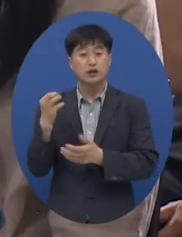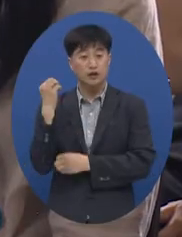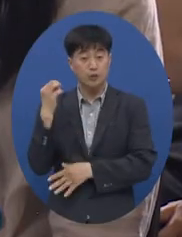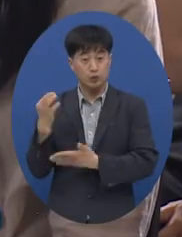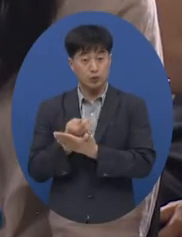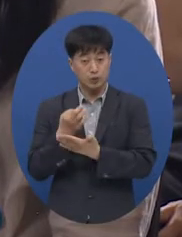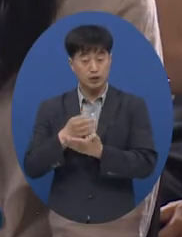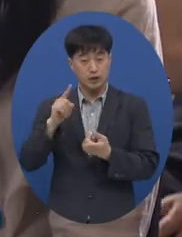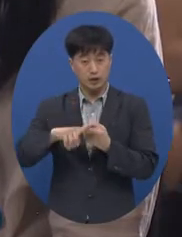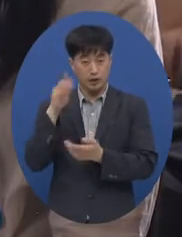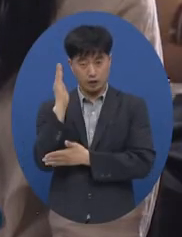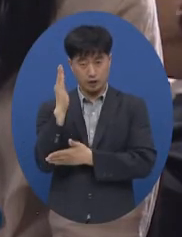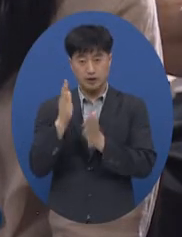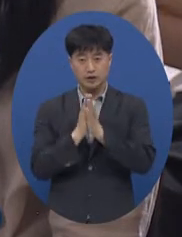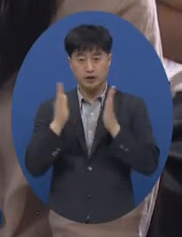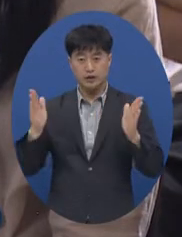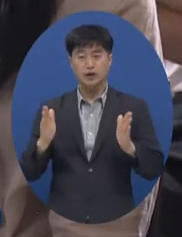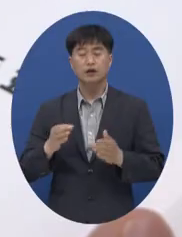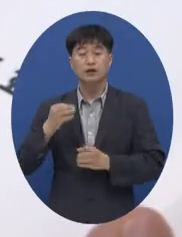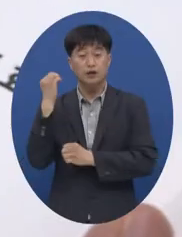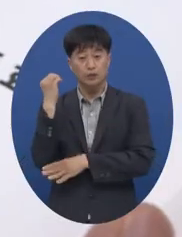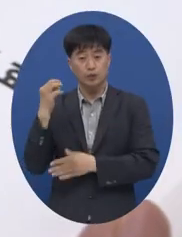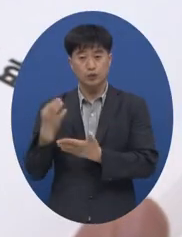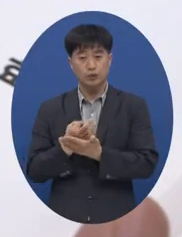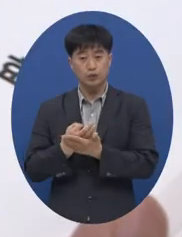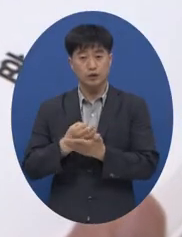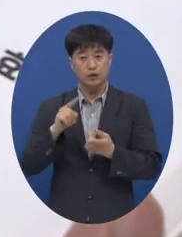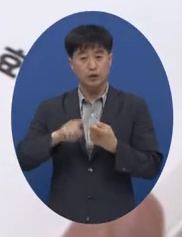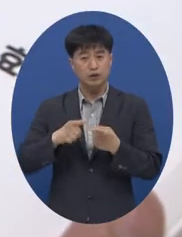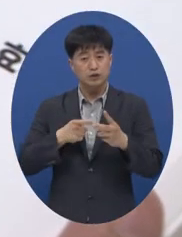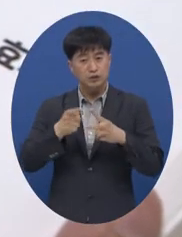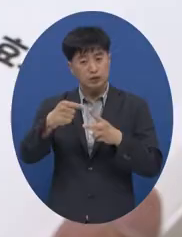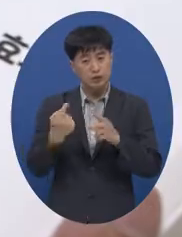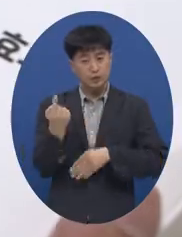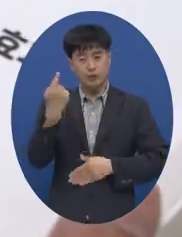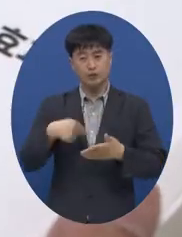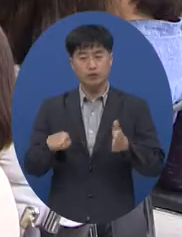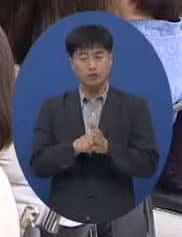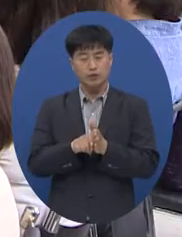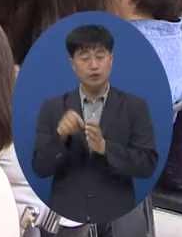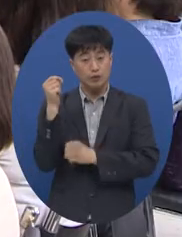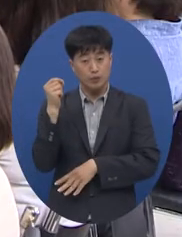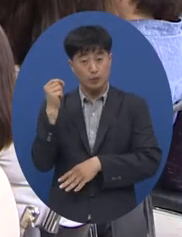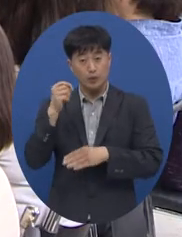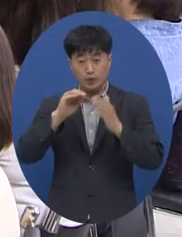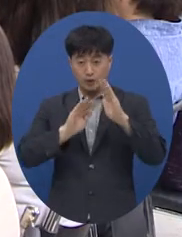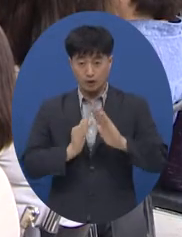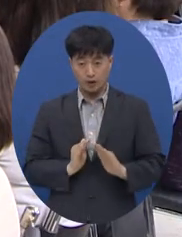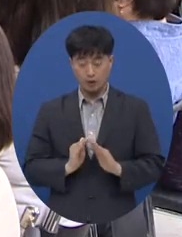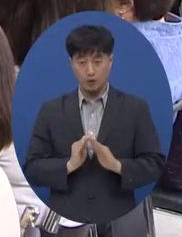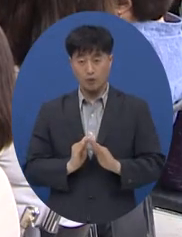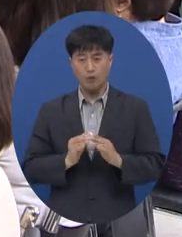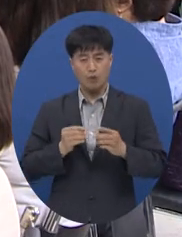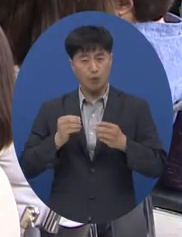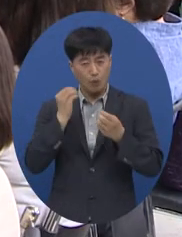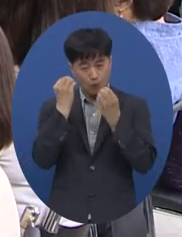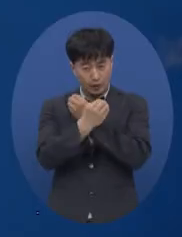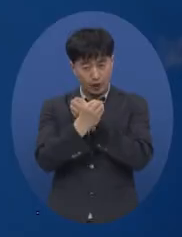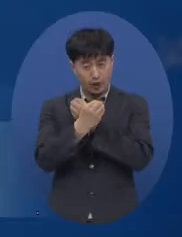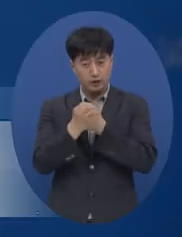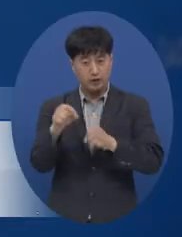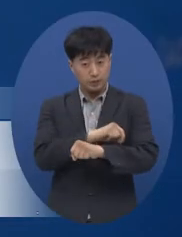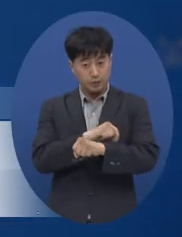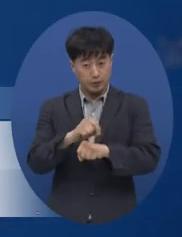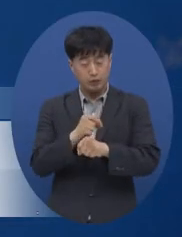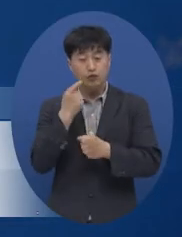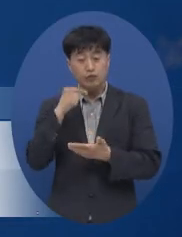강연으로 시작됐습니다. 기본소득의 이해를 높이기 위해서 기본 개념과 오해, 특징 등을 알기 쉽게 설명했습니다.